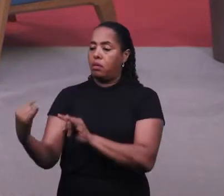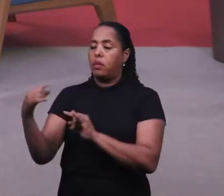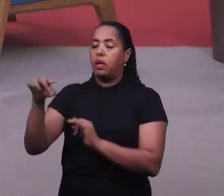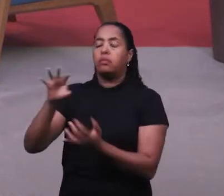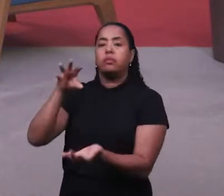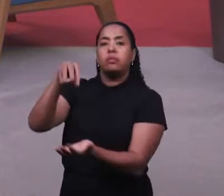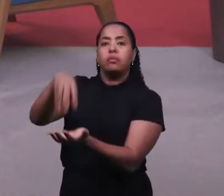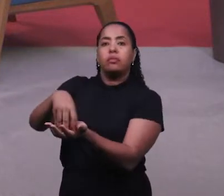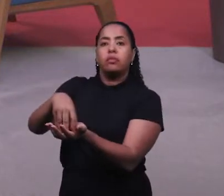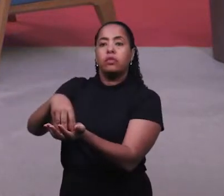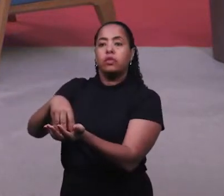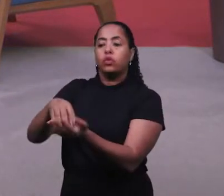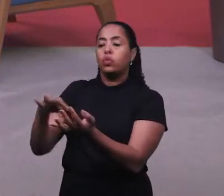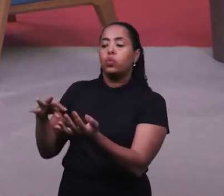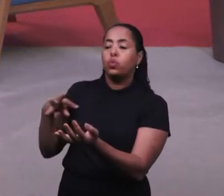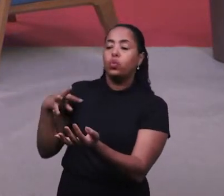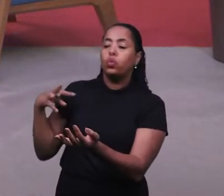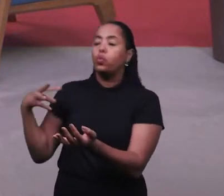le centre,